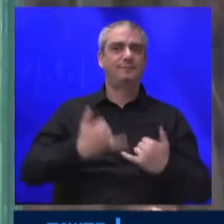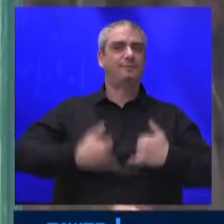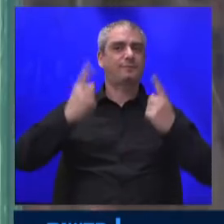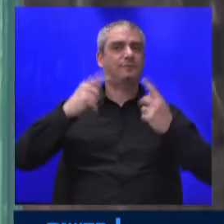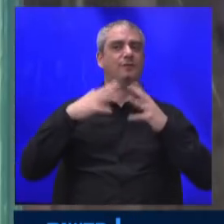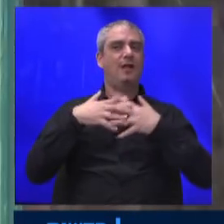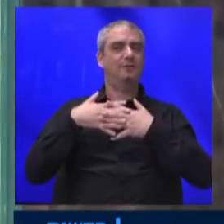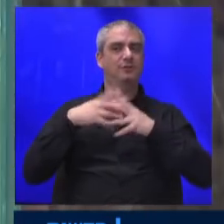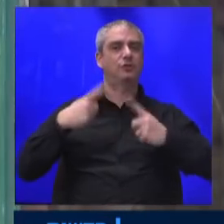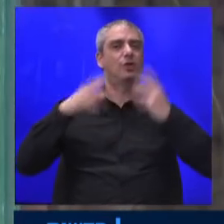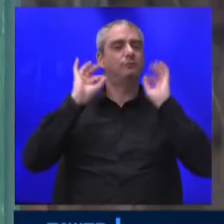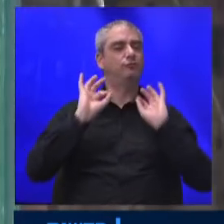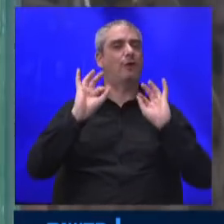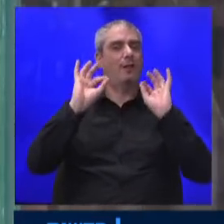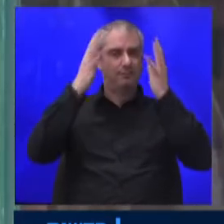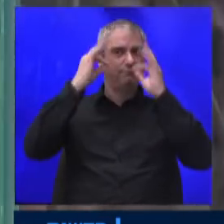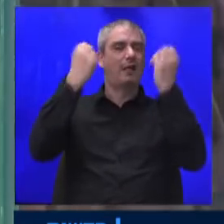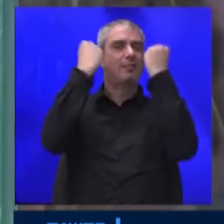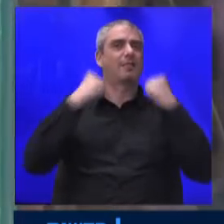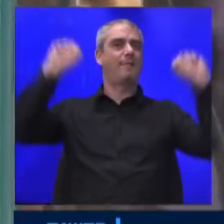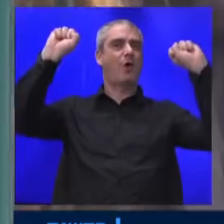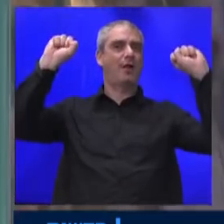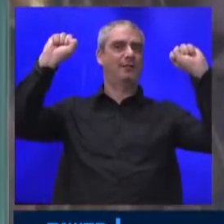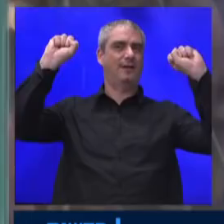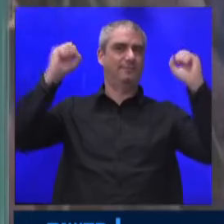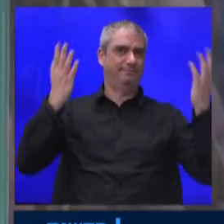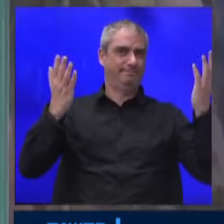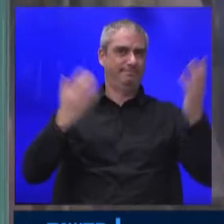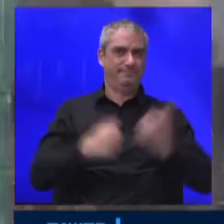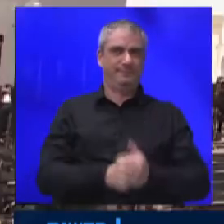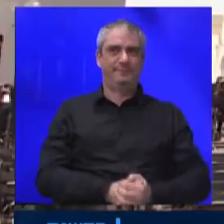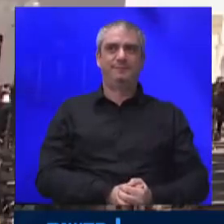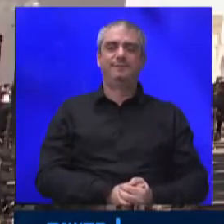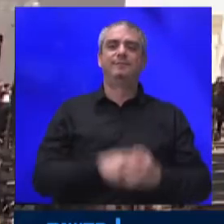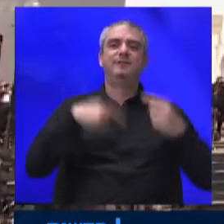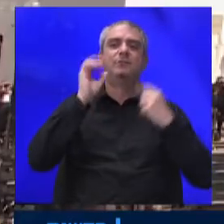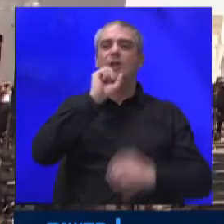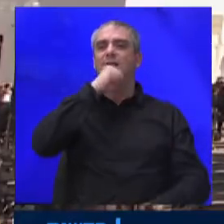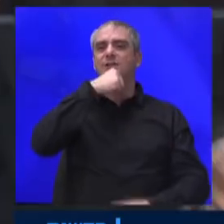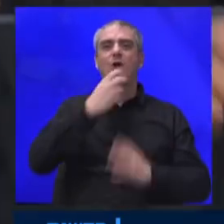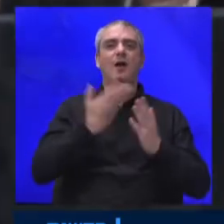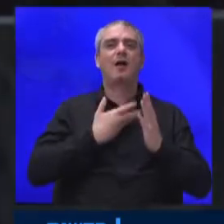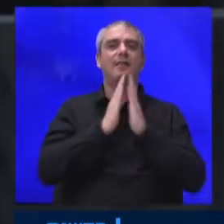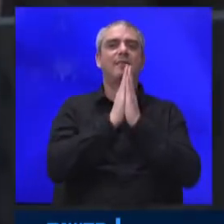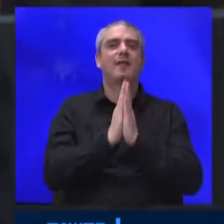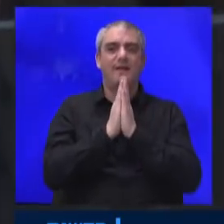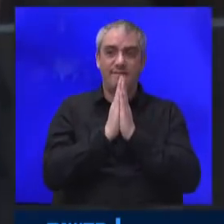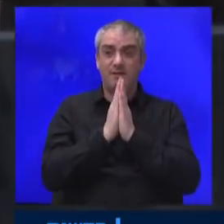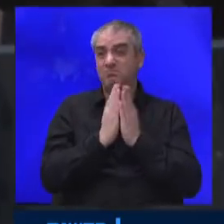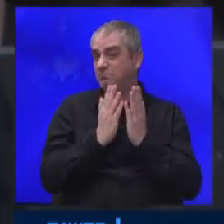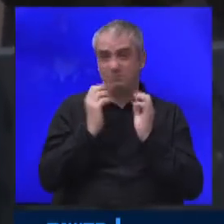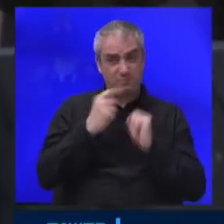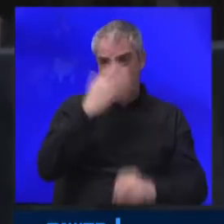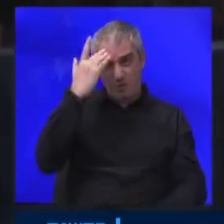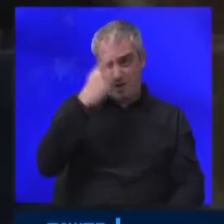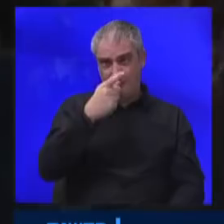day. This is democracy's day. A day of history and hope. ספק אם כך חלם ג'ו